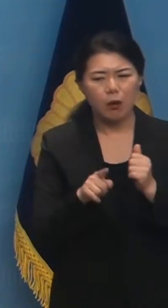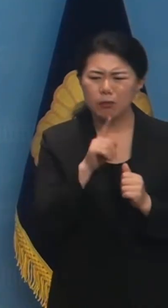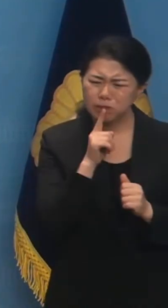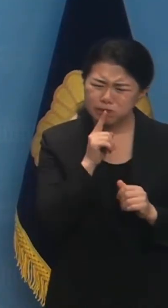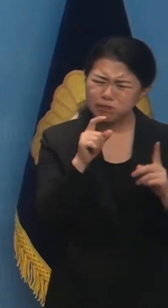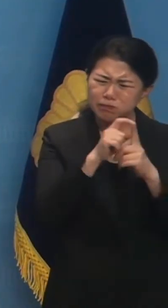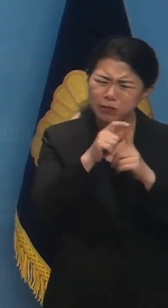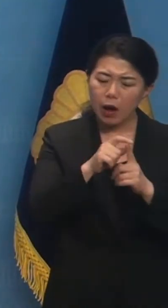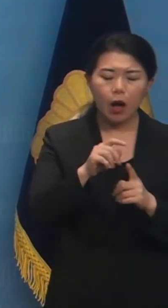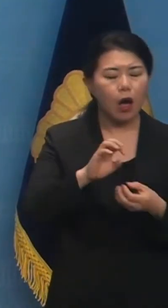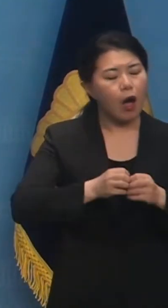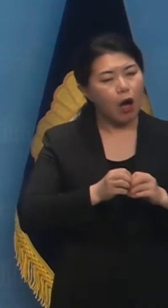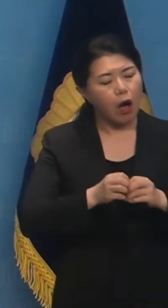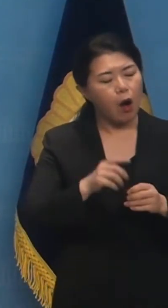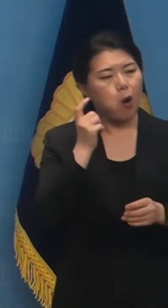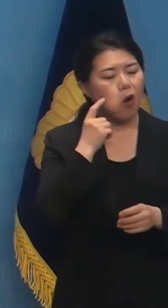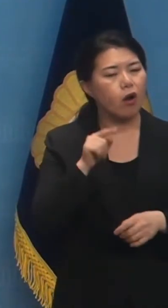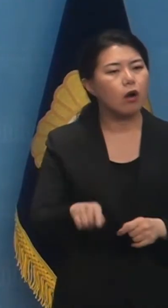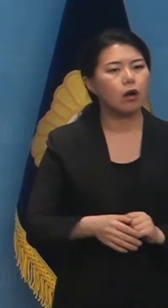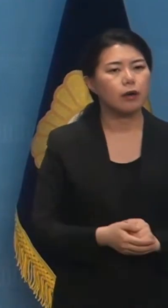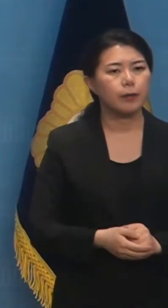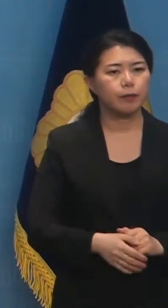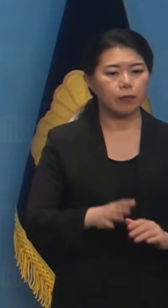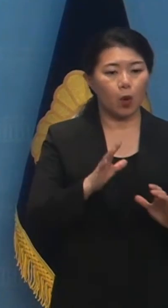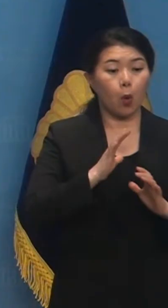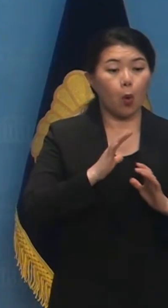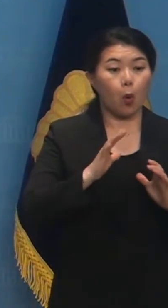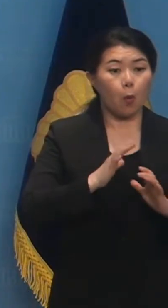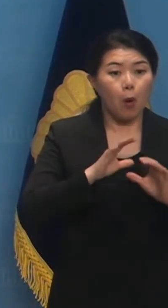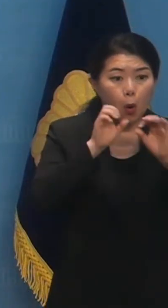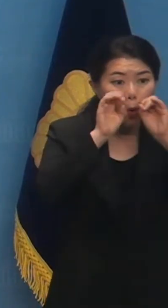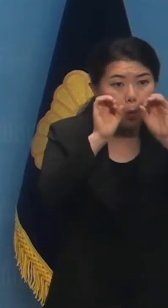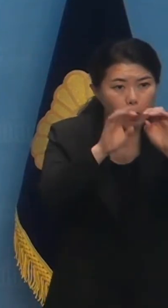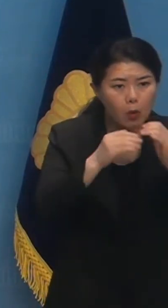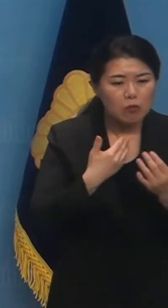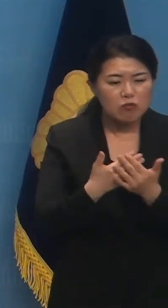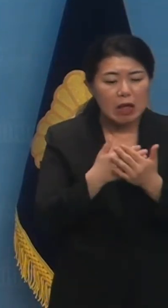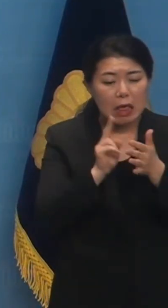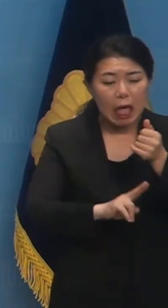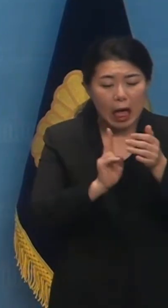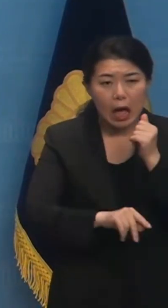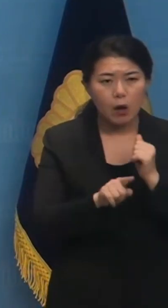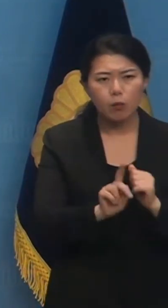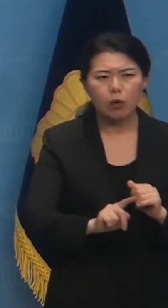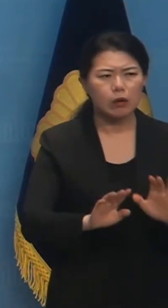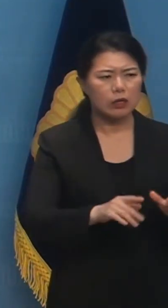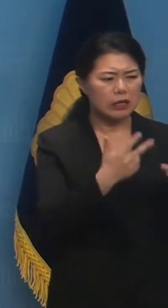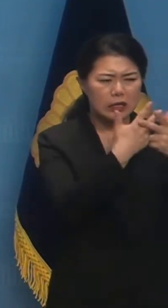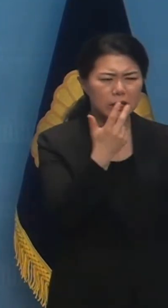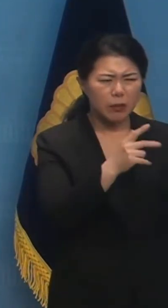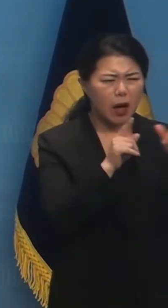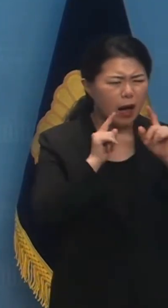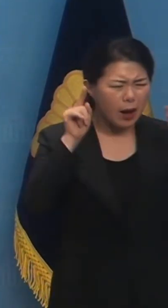사용해가며 거짓말을 하고 있습니다. 공포 마케팅, 불안 장사는 지금껏 이재명